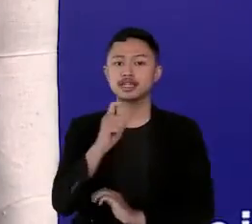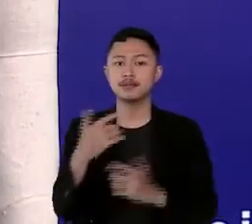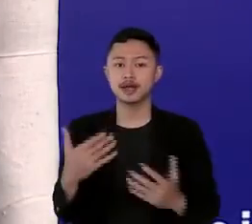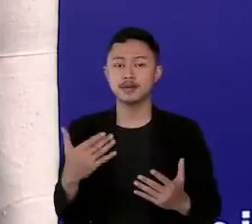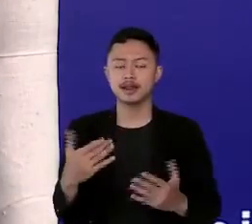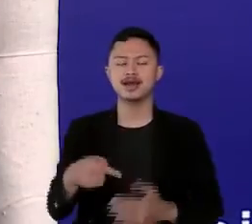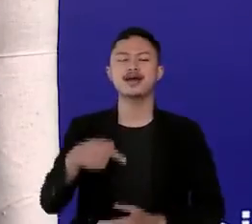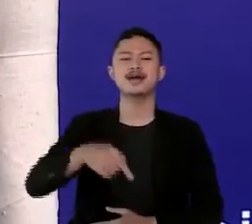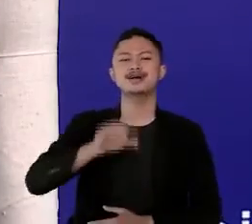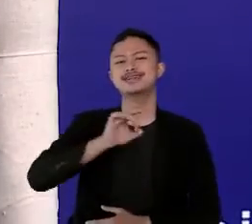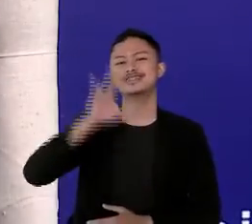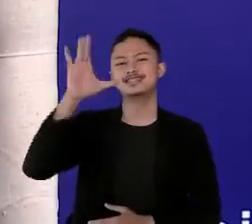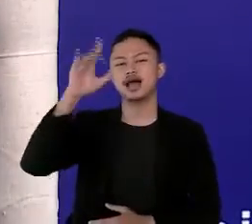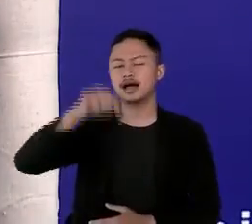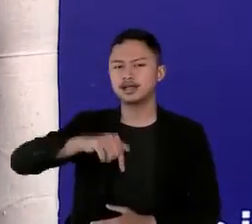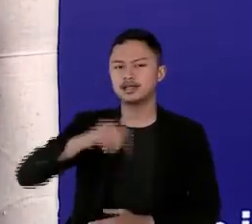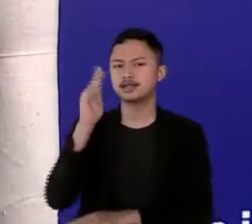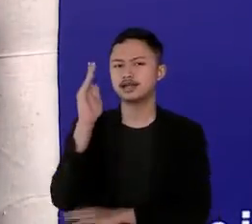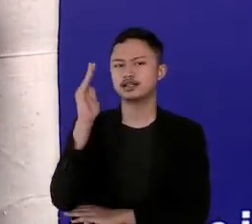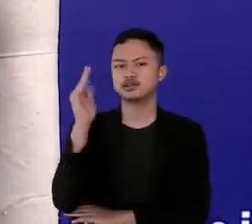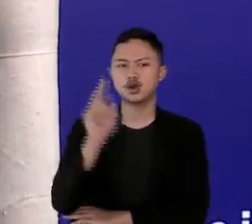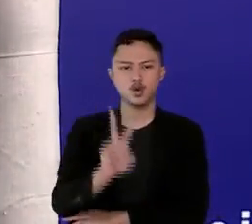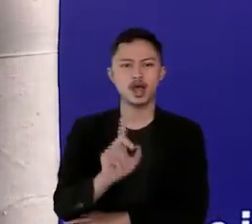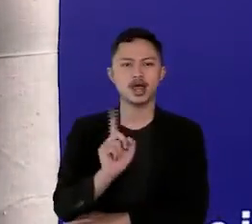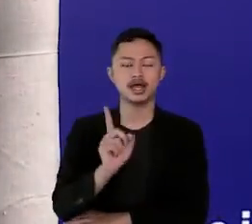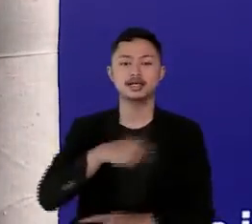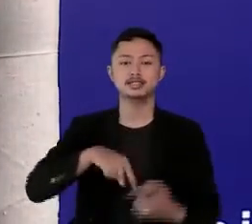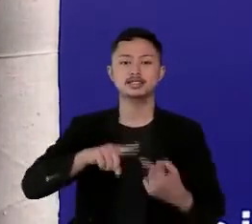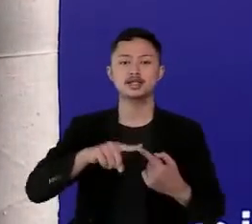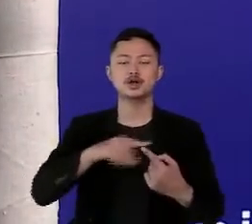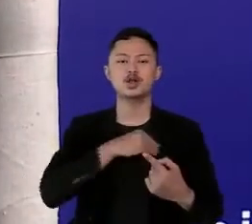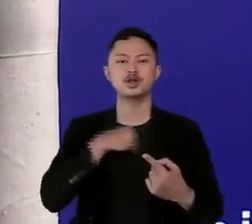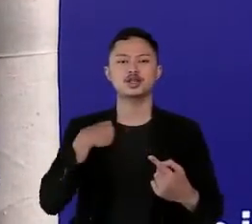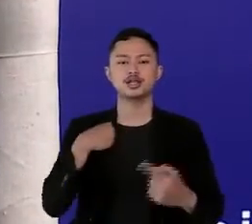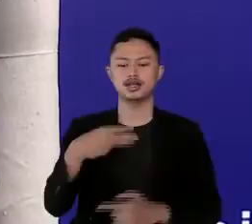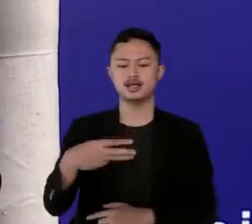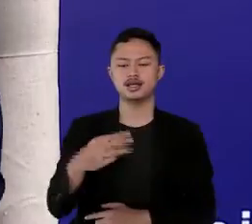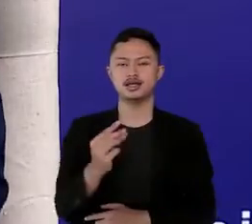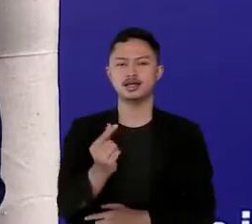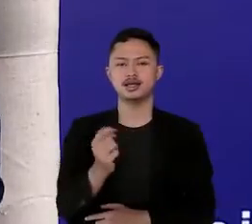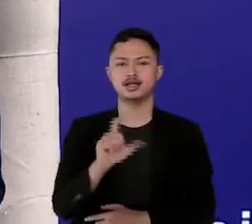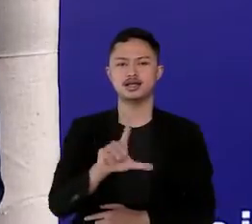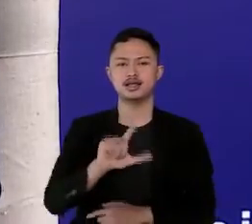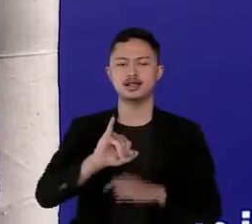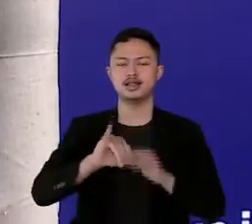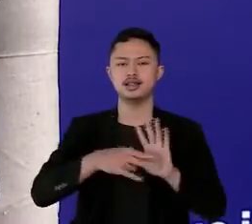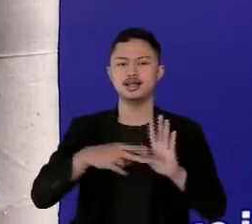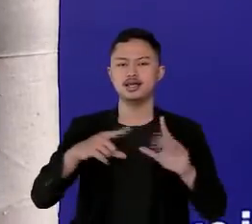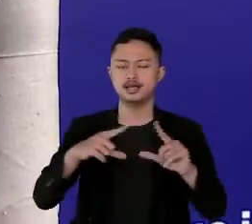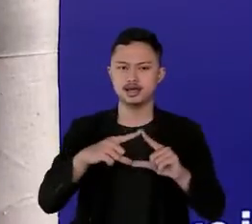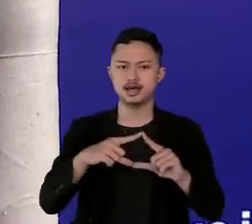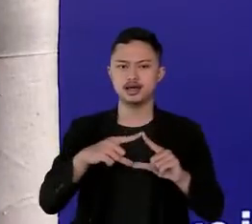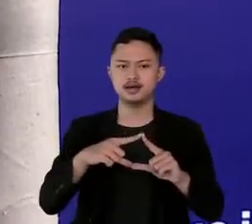bersama kita siang hari ini yang pertama narasumber Doctor Dr Erlina Burhan mspc